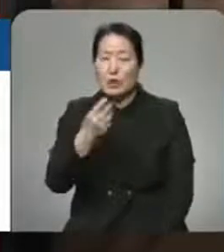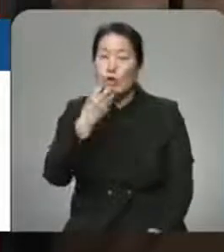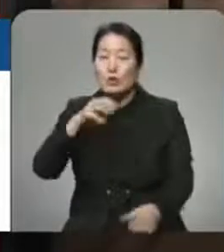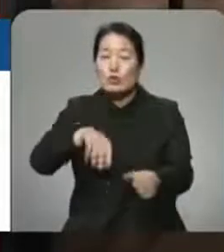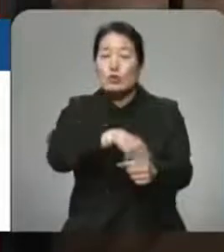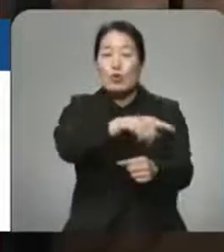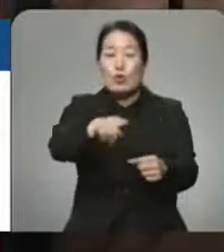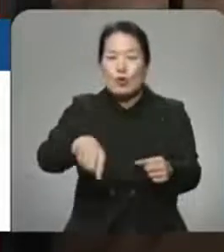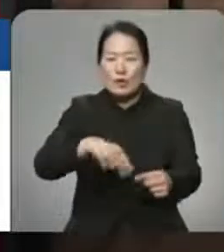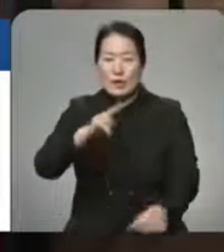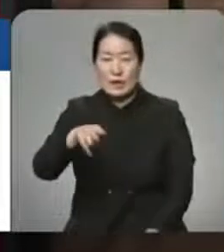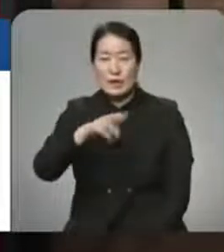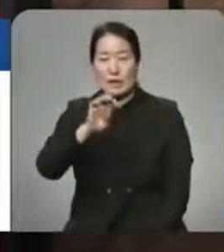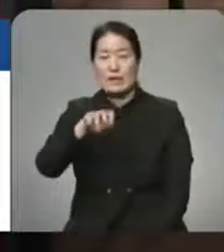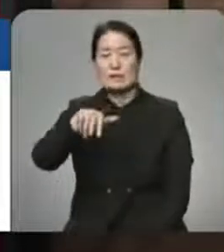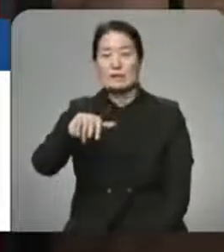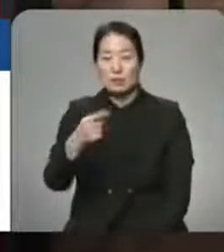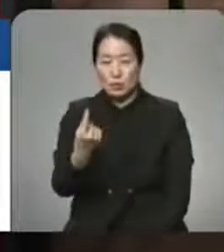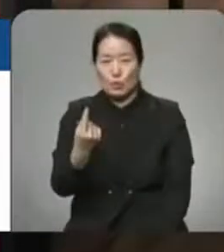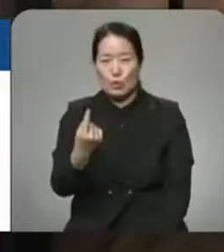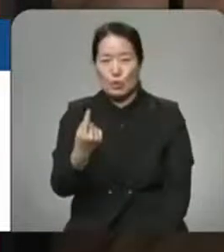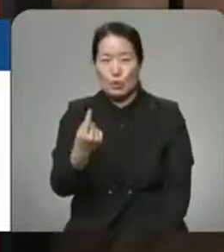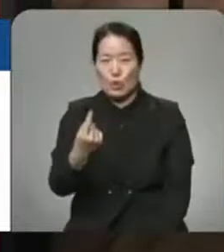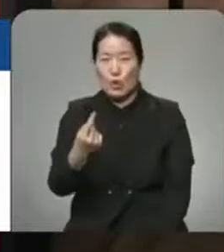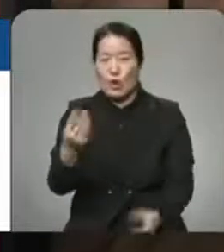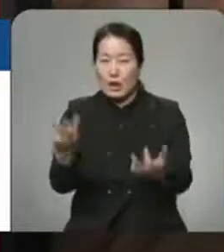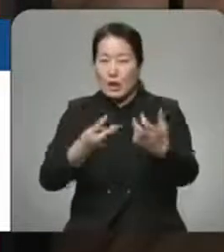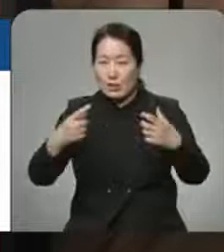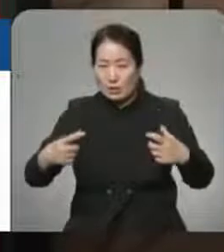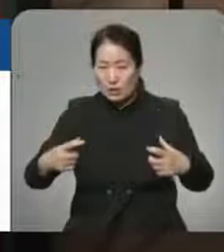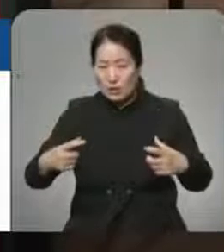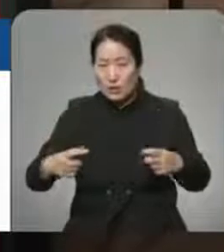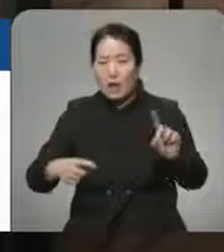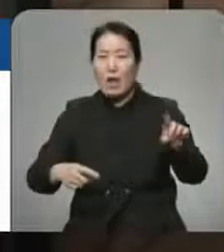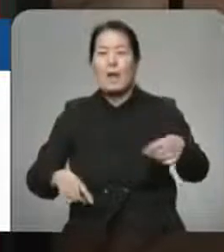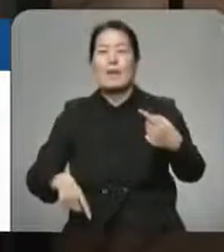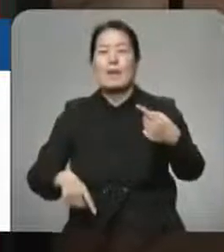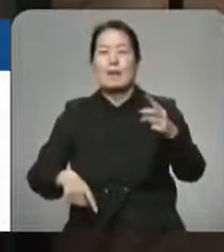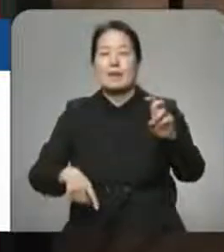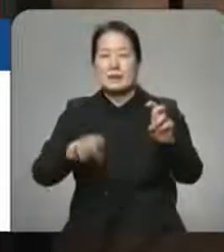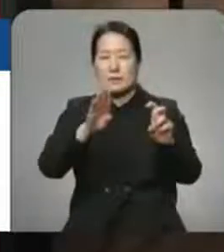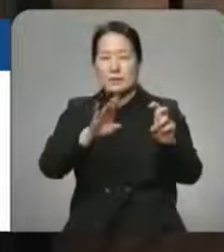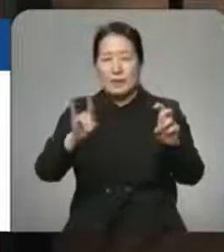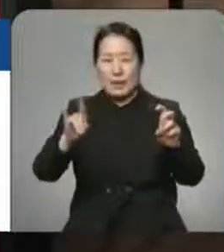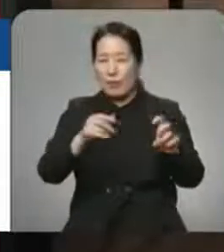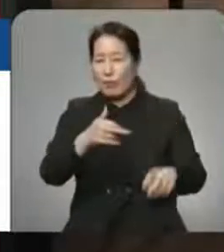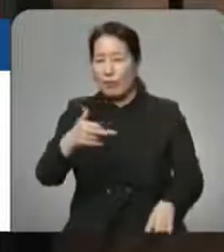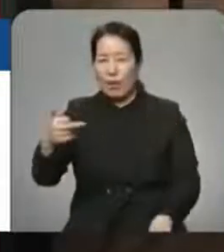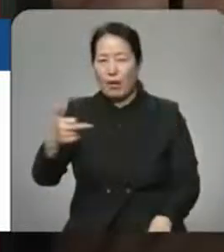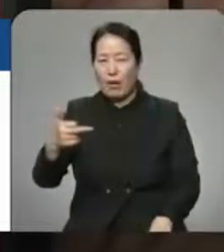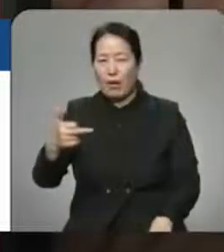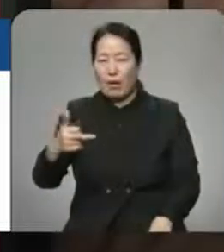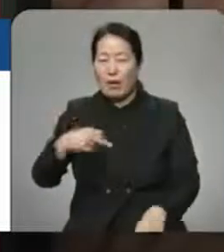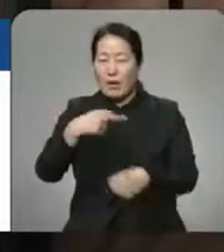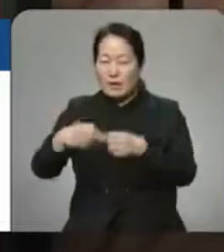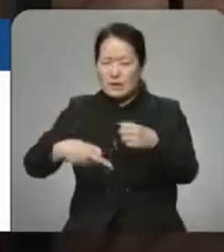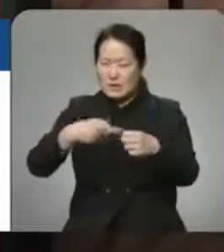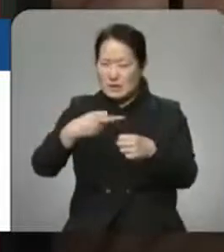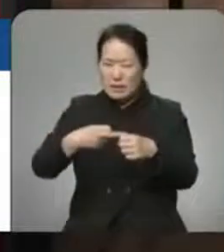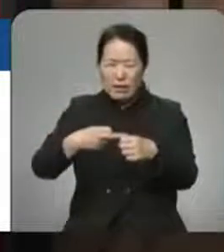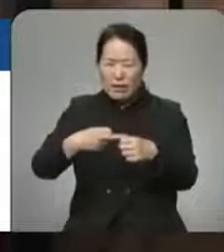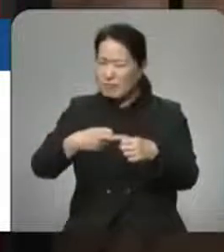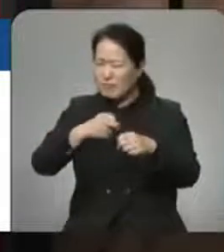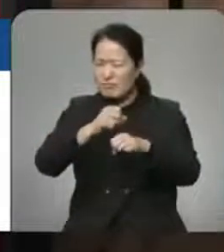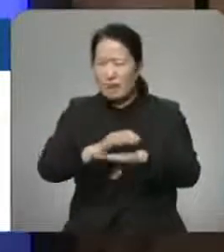수도권은 240조가 됩니다. 무려 강원도의 120배가 됩니다. 잃어버린 12년,